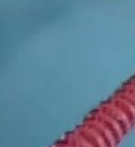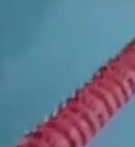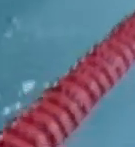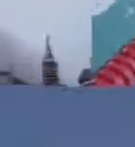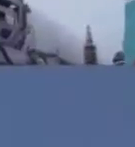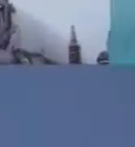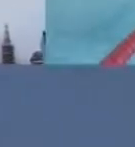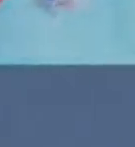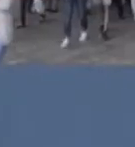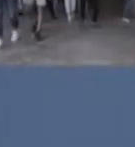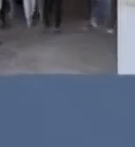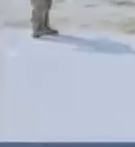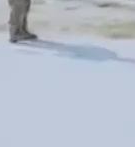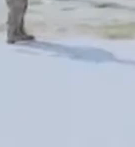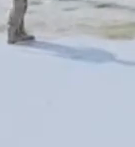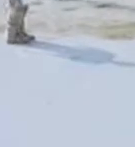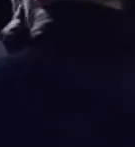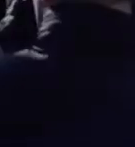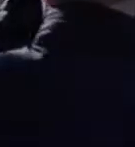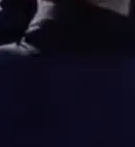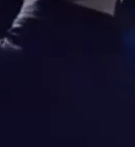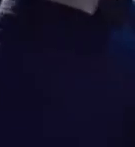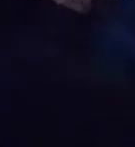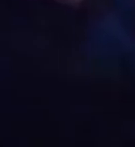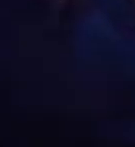Субтитрувальниця Оля Шор